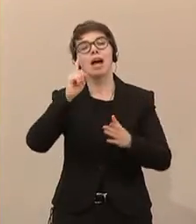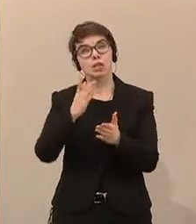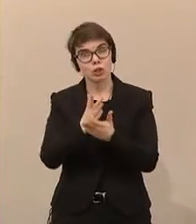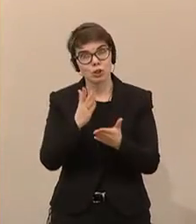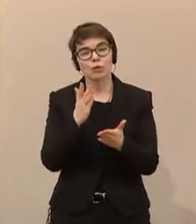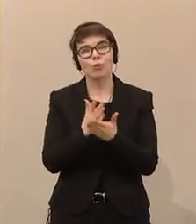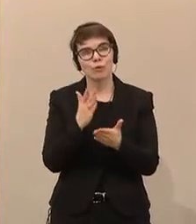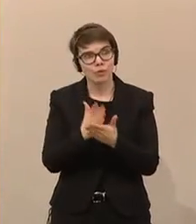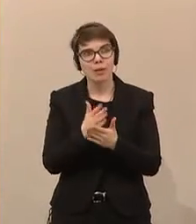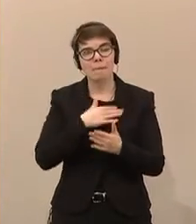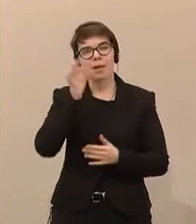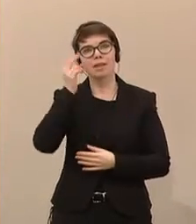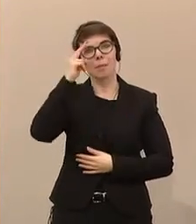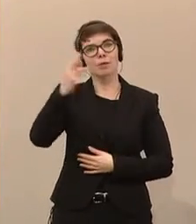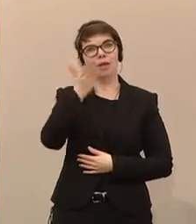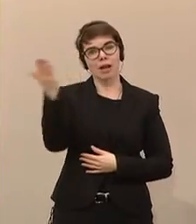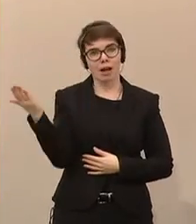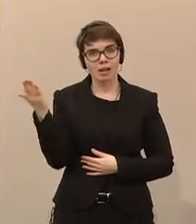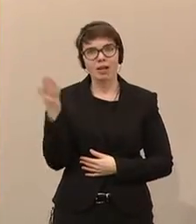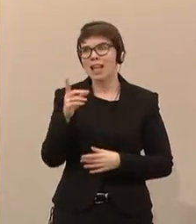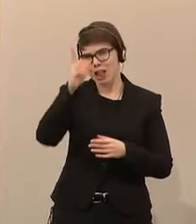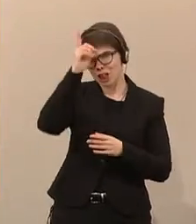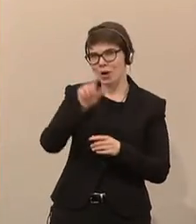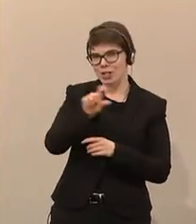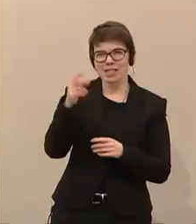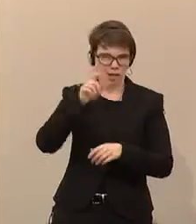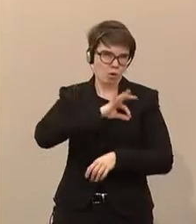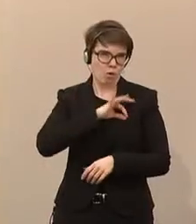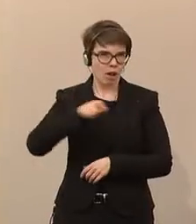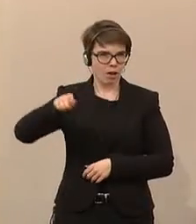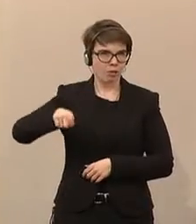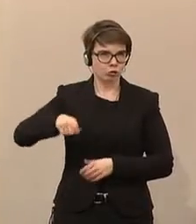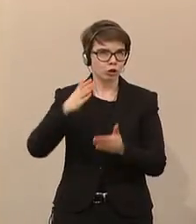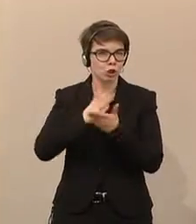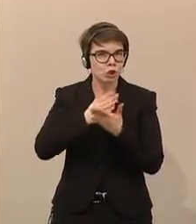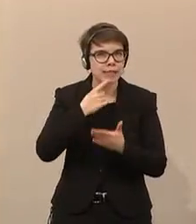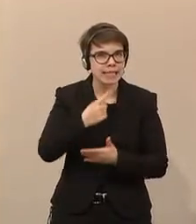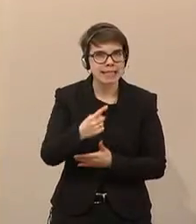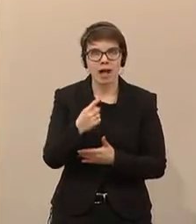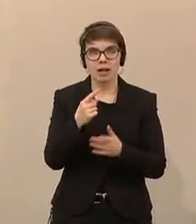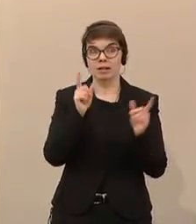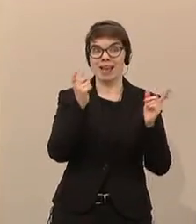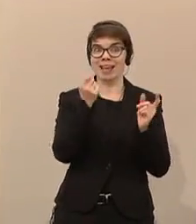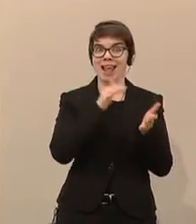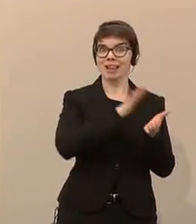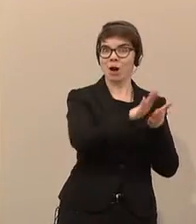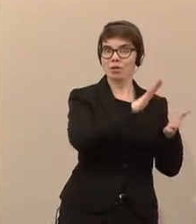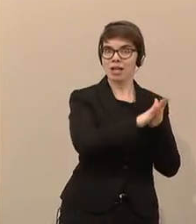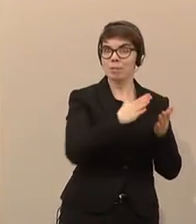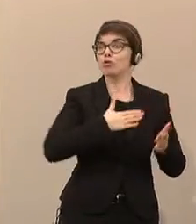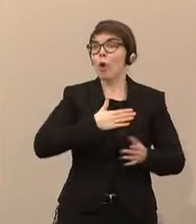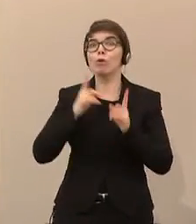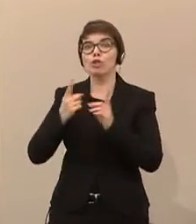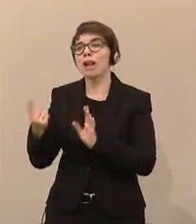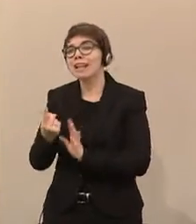wir wissen, meine Damen und Herren, dass wir jetzt mit diesen Deutschklassen, der Kollege Taschen hat das schon schön ausgeführt, Geld ausgeben, stattdessen, wo wir eine nachhaltige